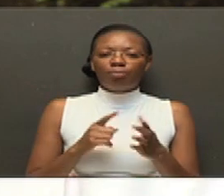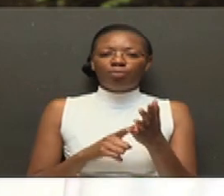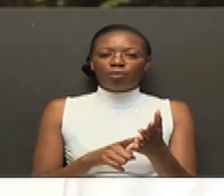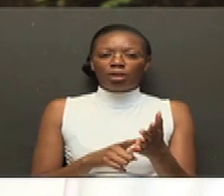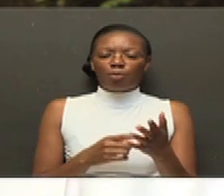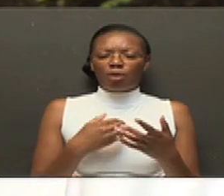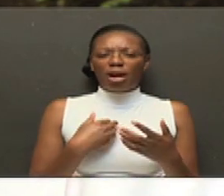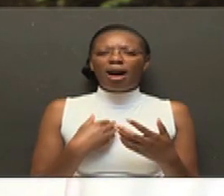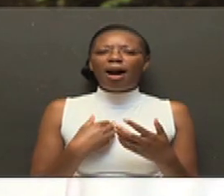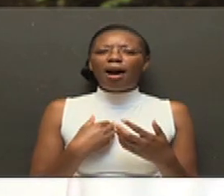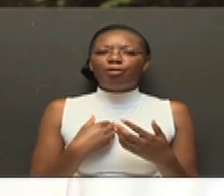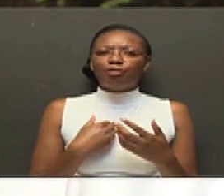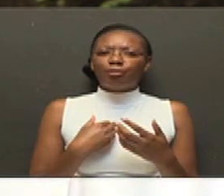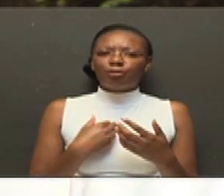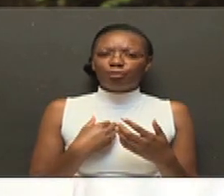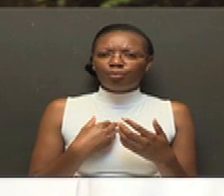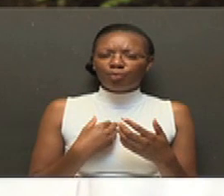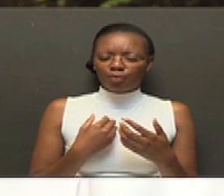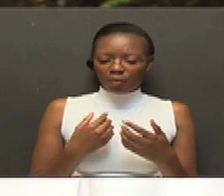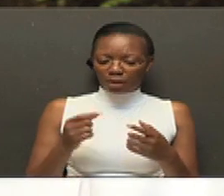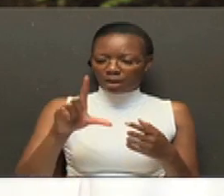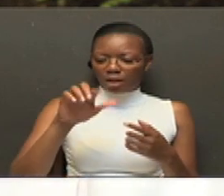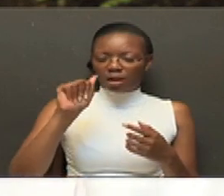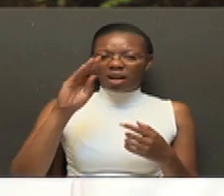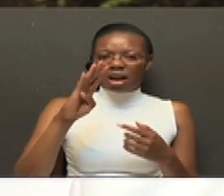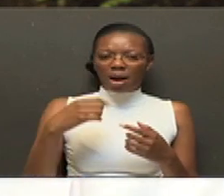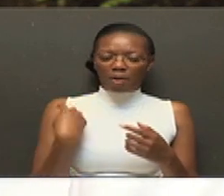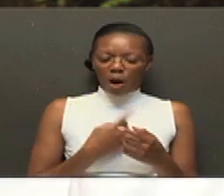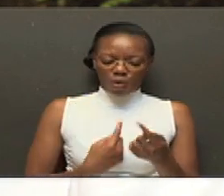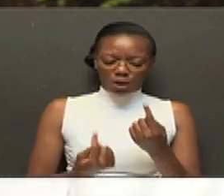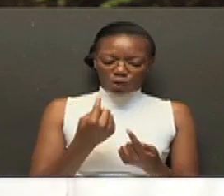Kuna vyakula ambazo tumeweza